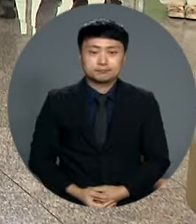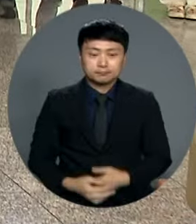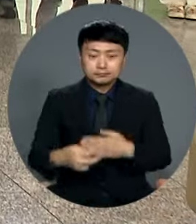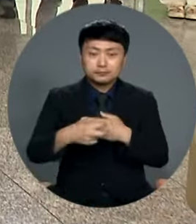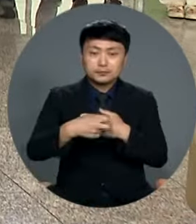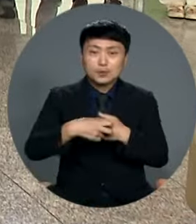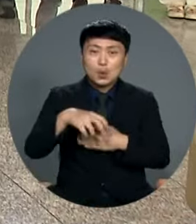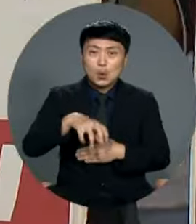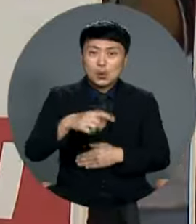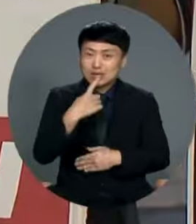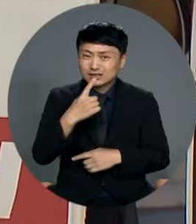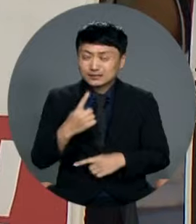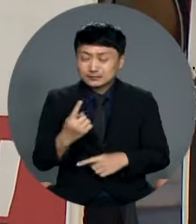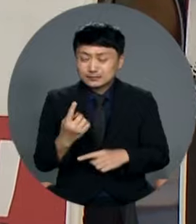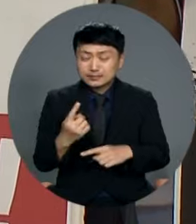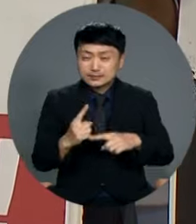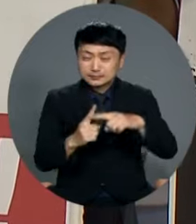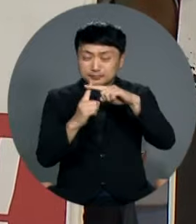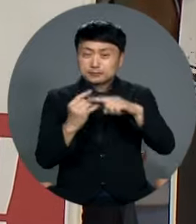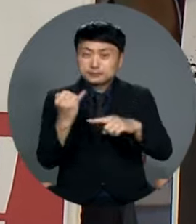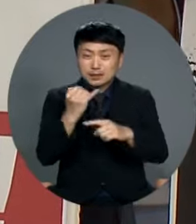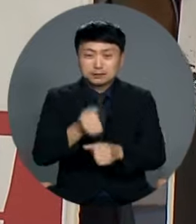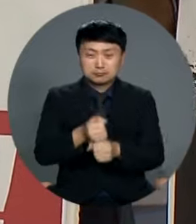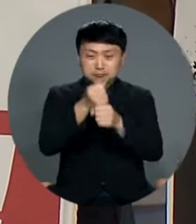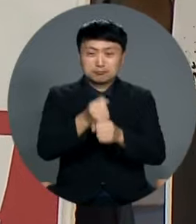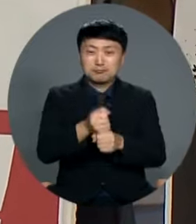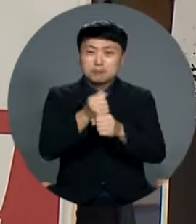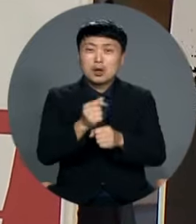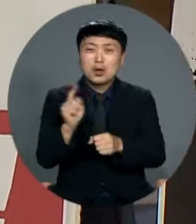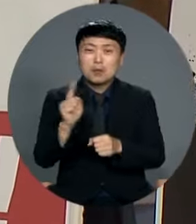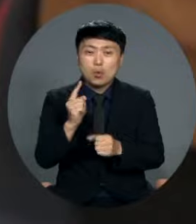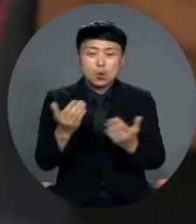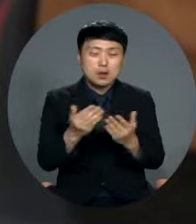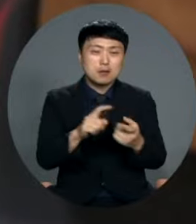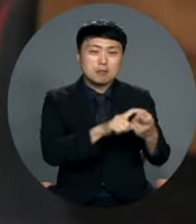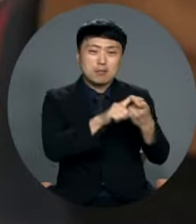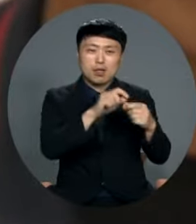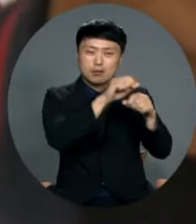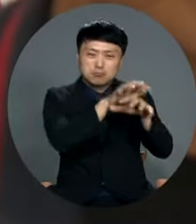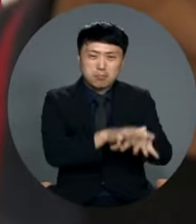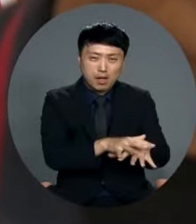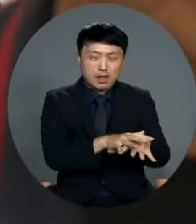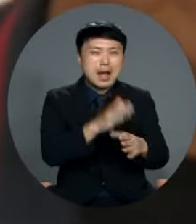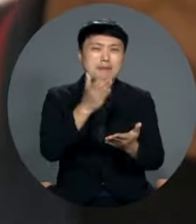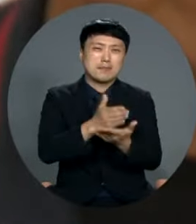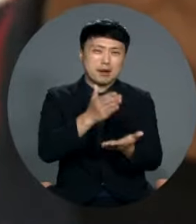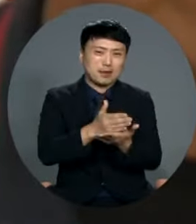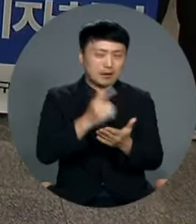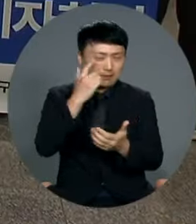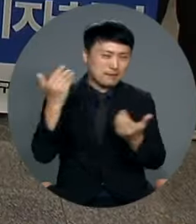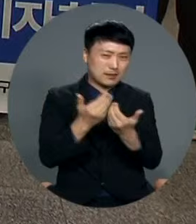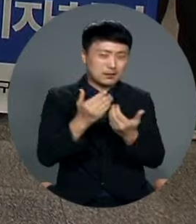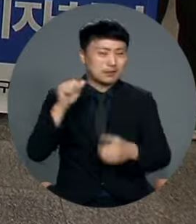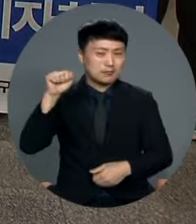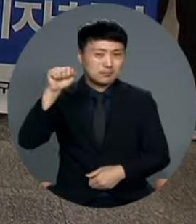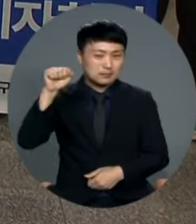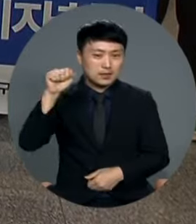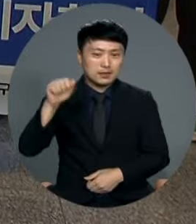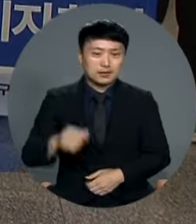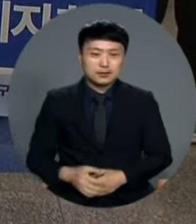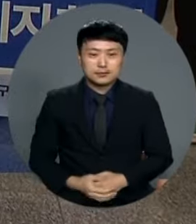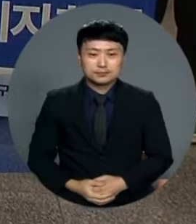병원에서 간호사들이 피켓을 들었습니다. 노조 와해 시도를 멈추라고 소리쳤습니다. 노조